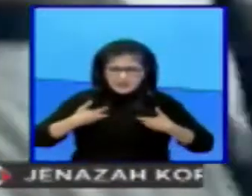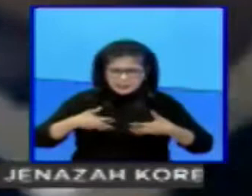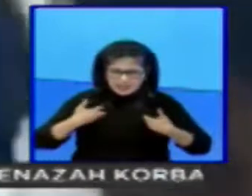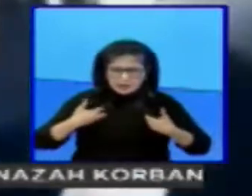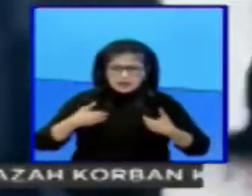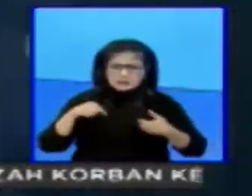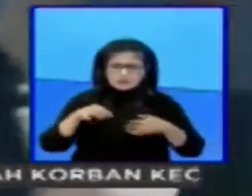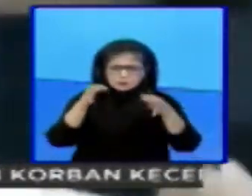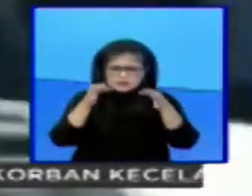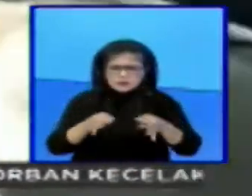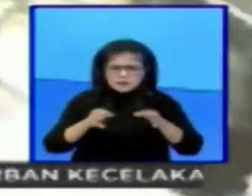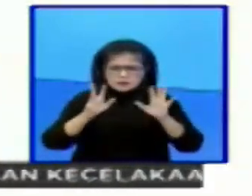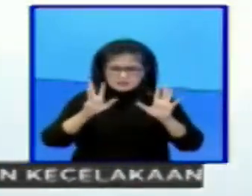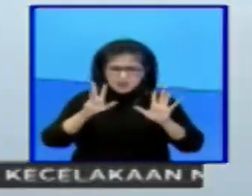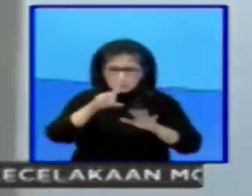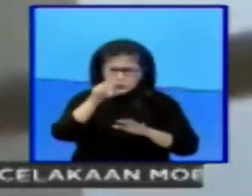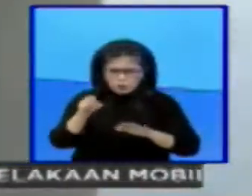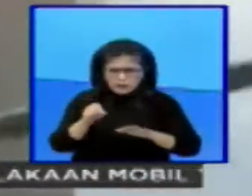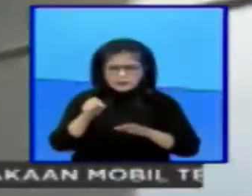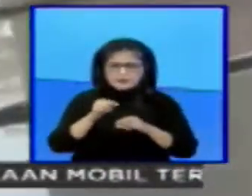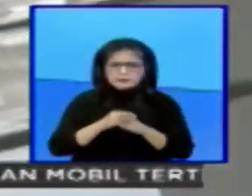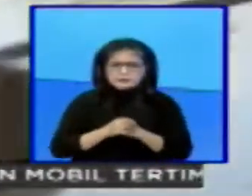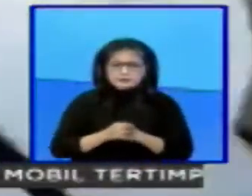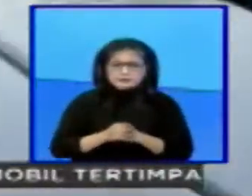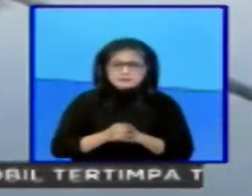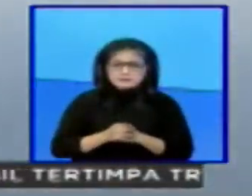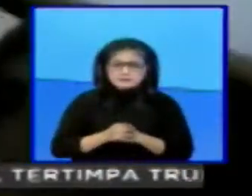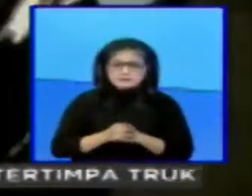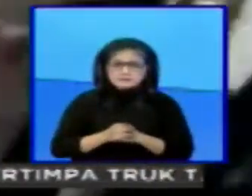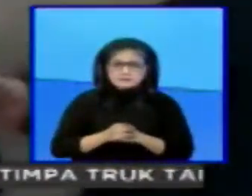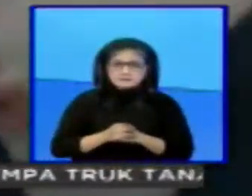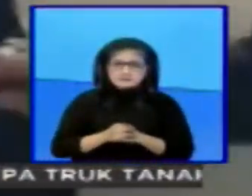bulan penjara. Dari Jakarta, Sofyan Firdaus, iNews melaporkan.